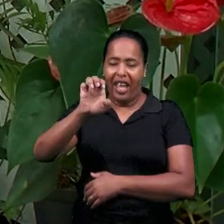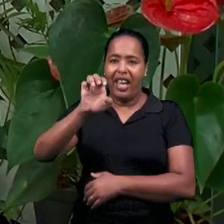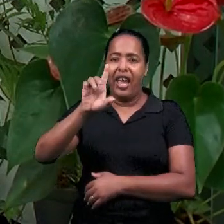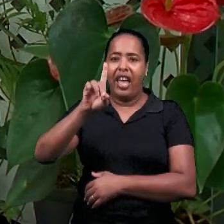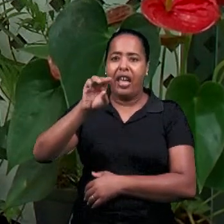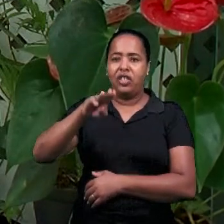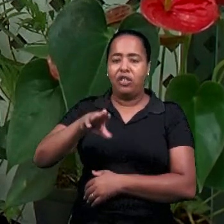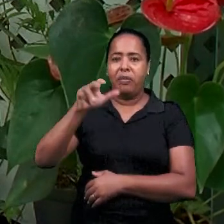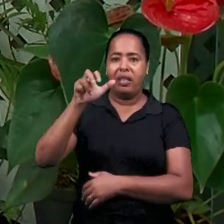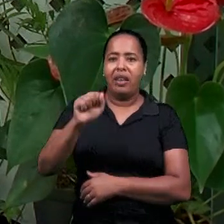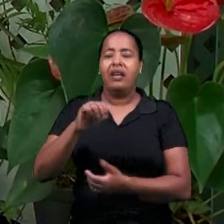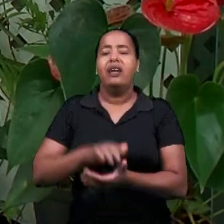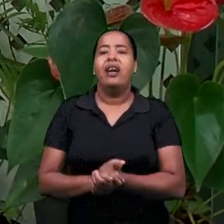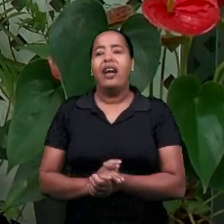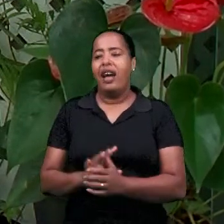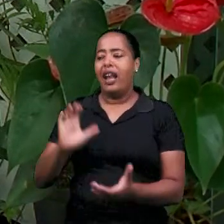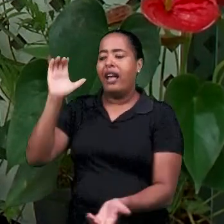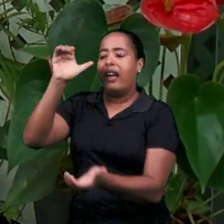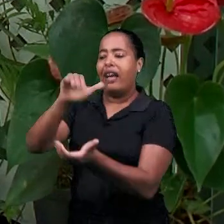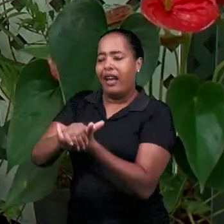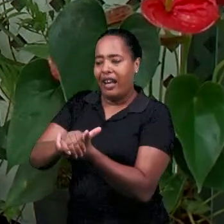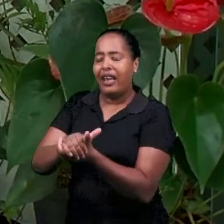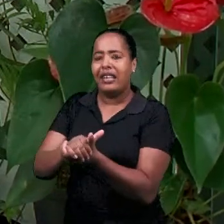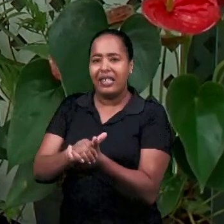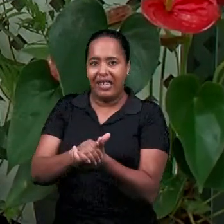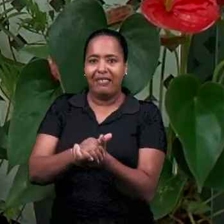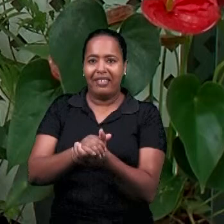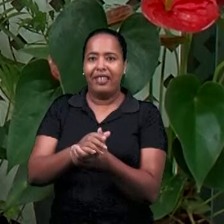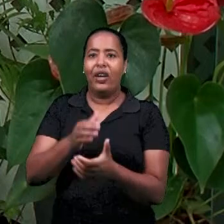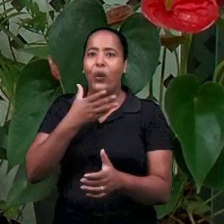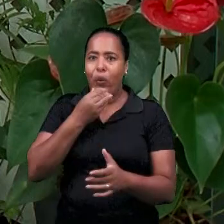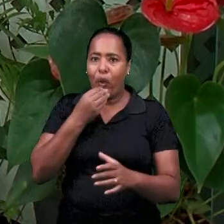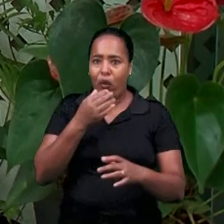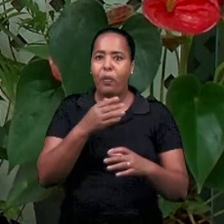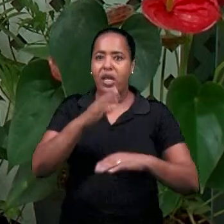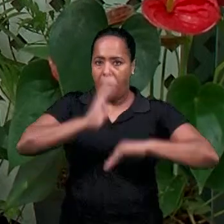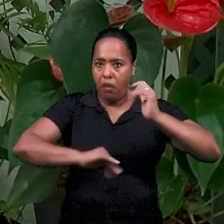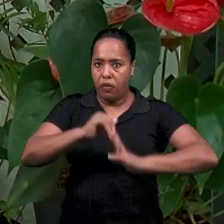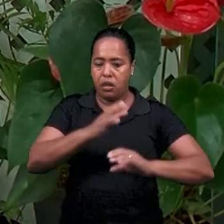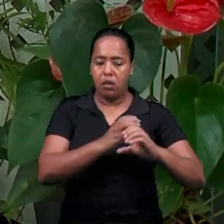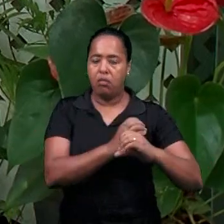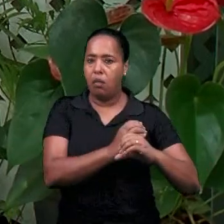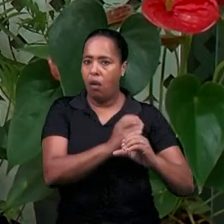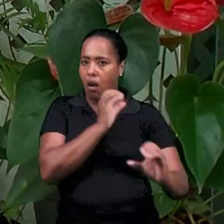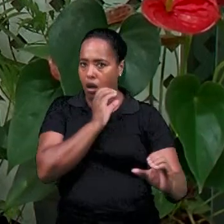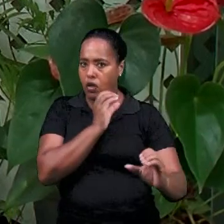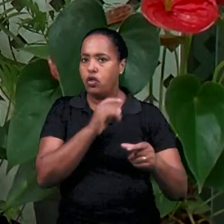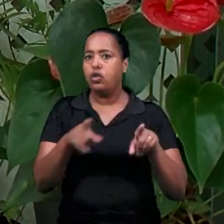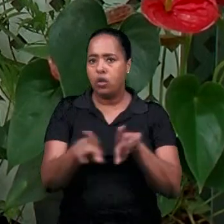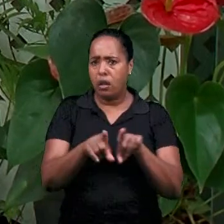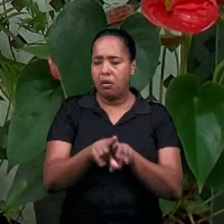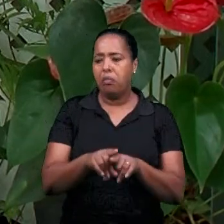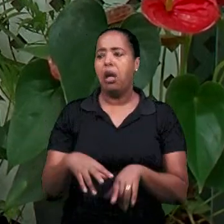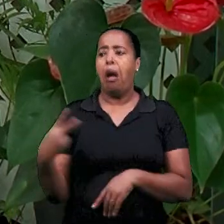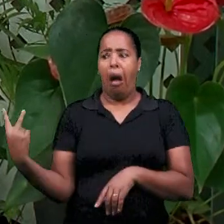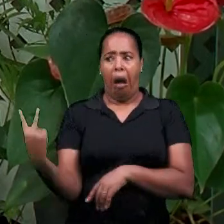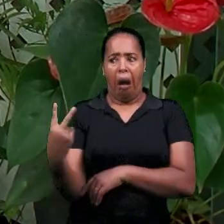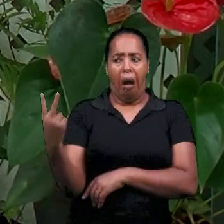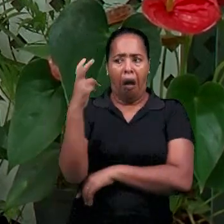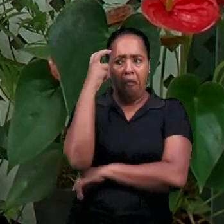Edinha est mariée avec un ingénieur aussi, qui est Wilson Gooms. Et ses enfants, je ne sais pas si